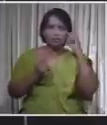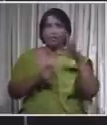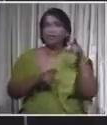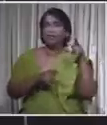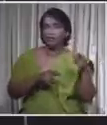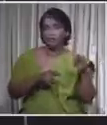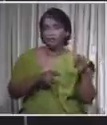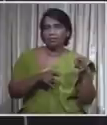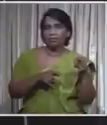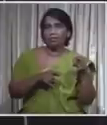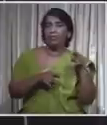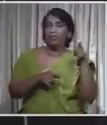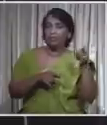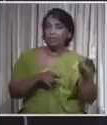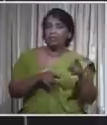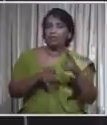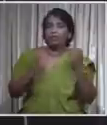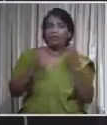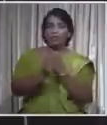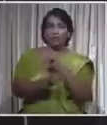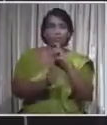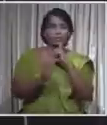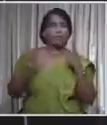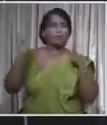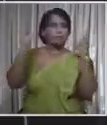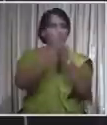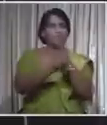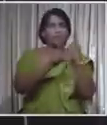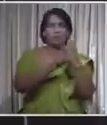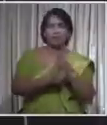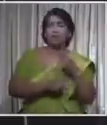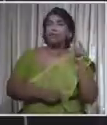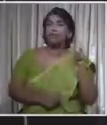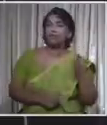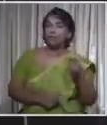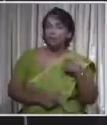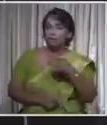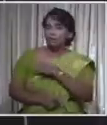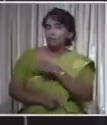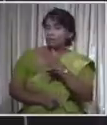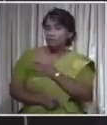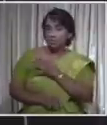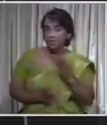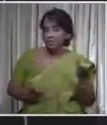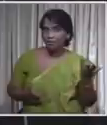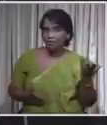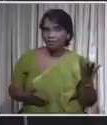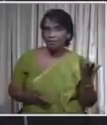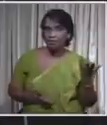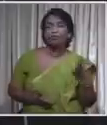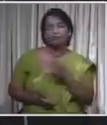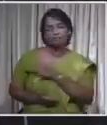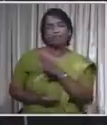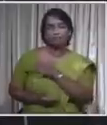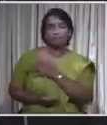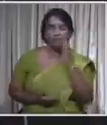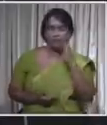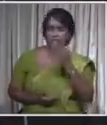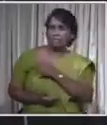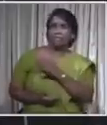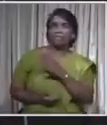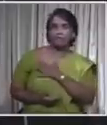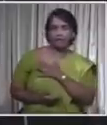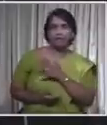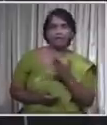කාලේ එතුමාව හැම තැනටම ගැරියා එතකොට එතුමාගේ හිතේ වෛරයක් හිටින් නැද්ද වෛරයක් හිටිනවා අනිත්